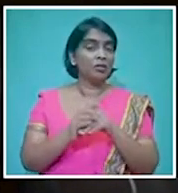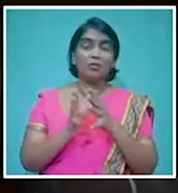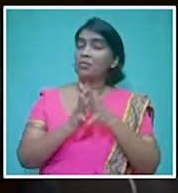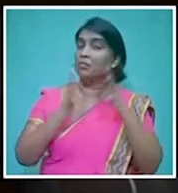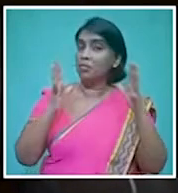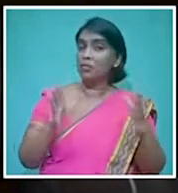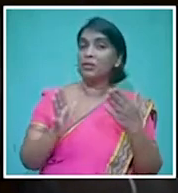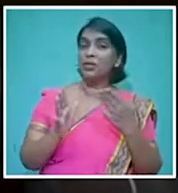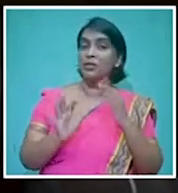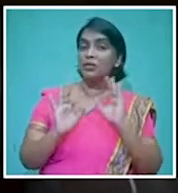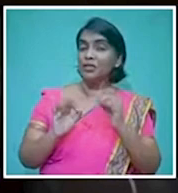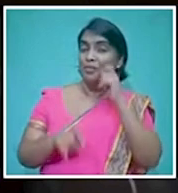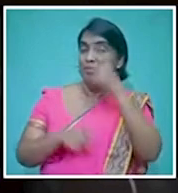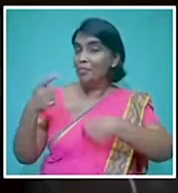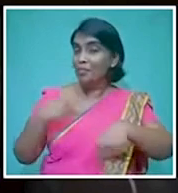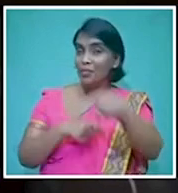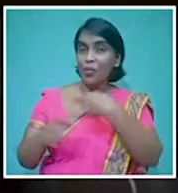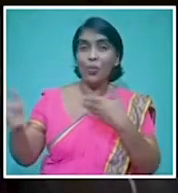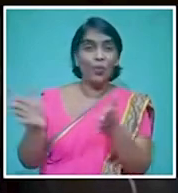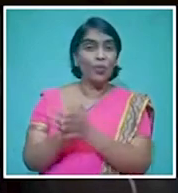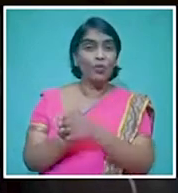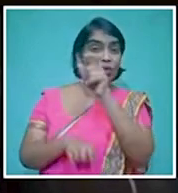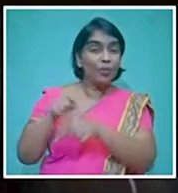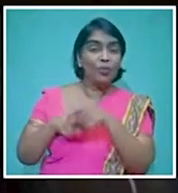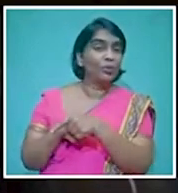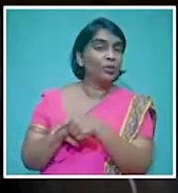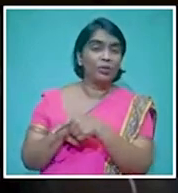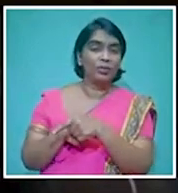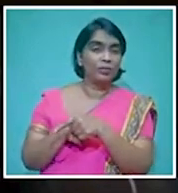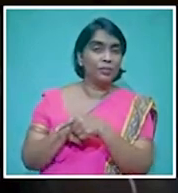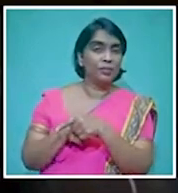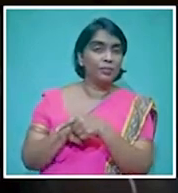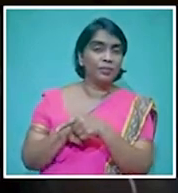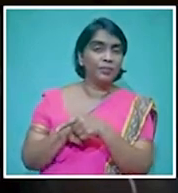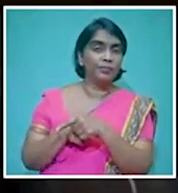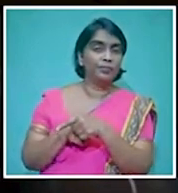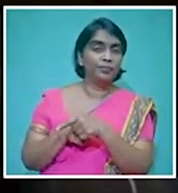බහුතර සාමාන්‍ය ජනතාවත් එක්ක ඉන්න පිරිසගේ